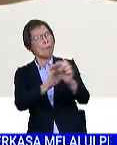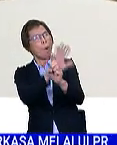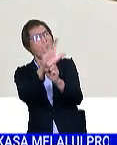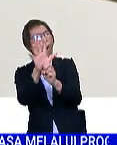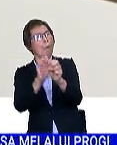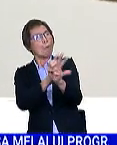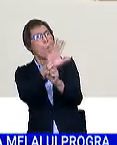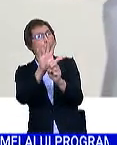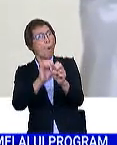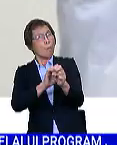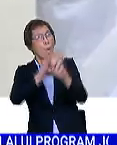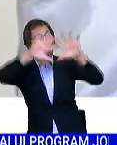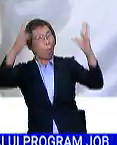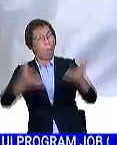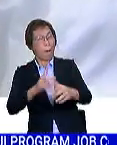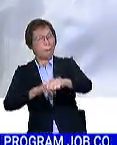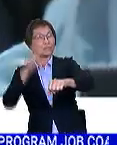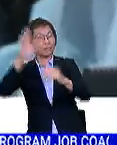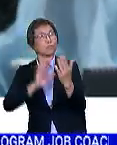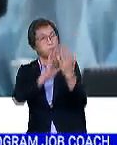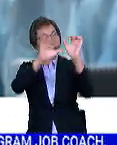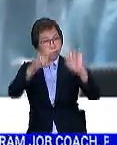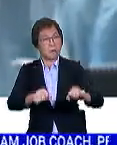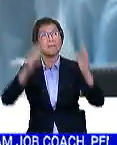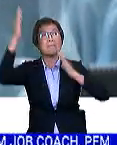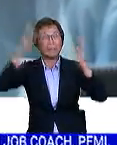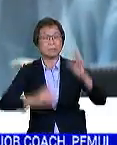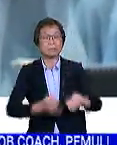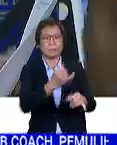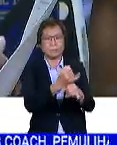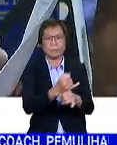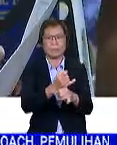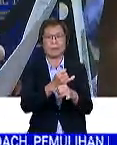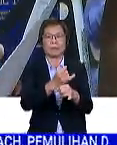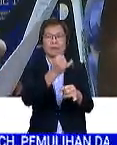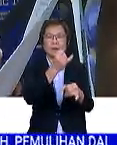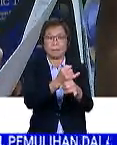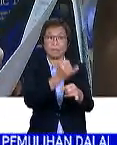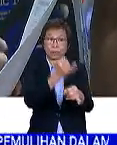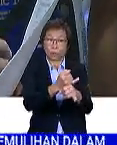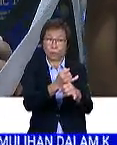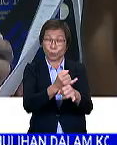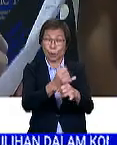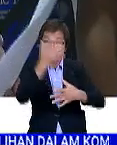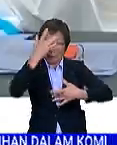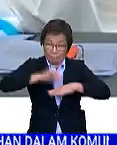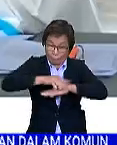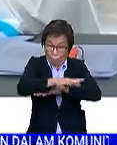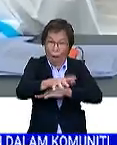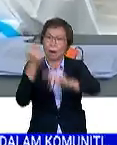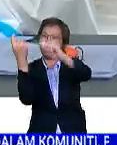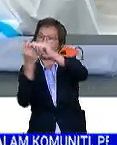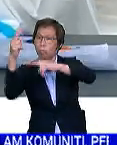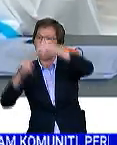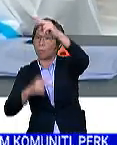masa akan datang. Di samping itu, Institut Penyakit Berjangkit Malaysia akan dibina di